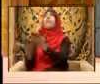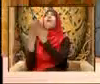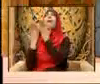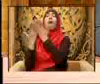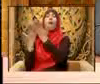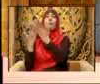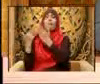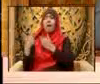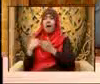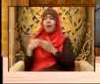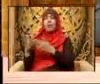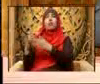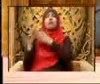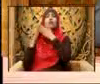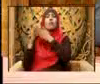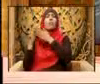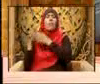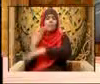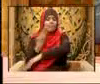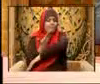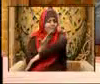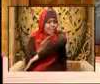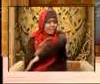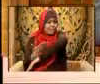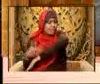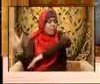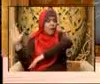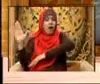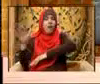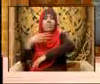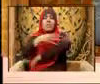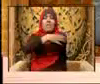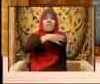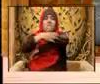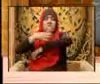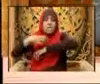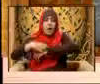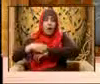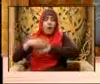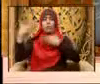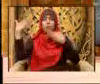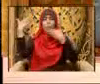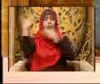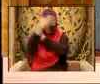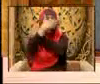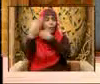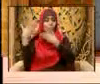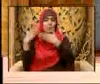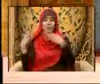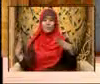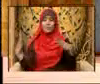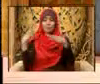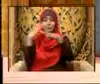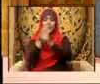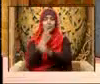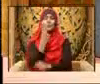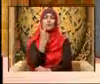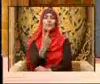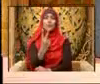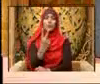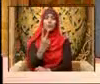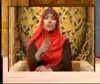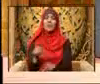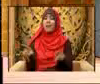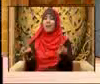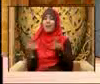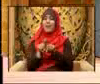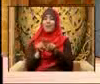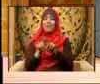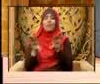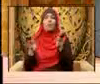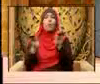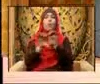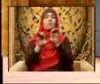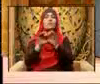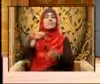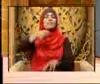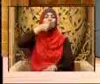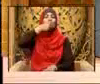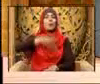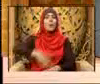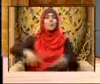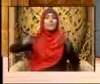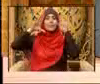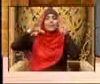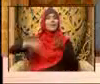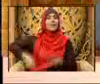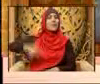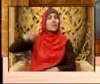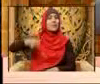إني أعوذ بك من الفقر والكفر، وجمع بينهما. وقال سيدنا علي رضي الله عنه